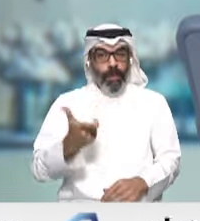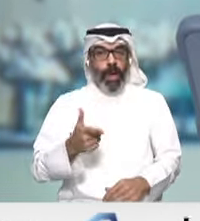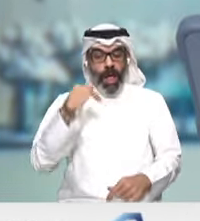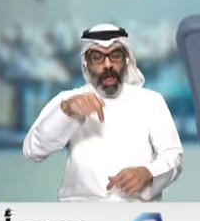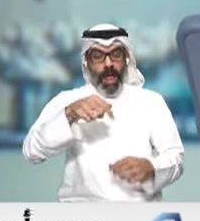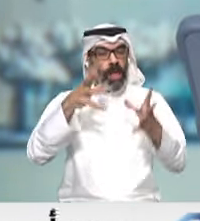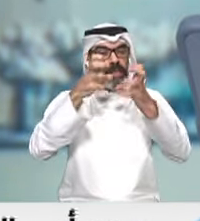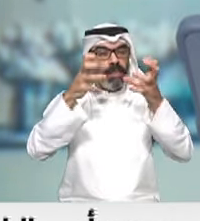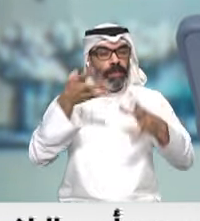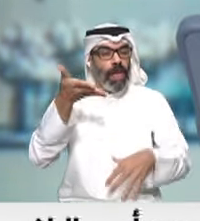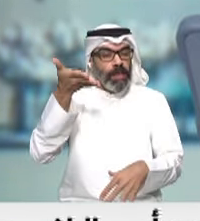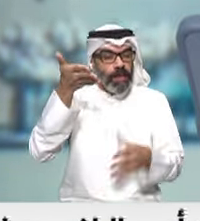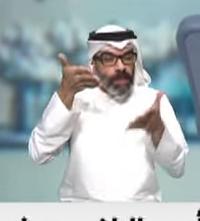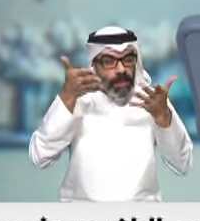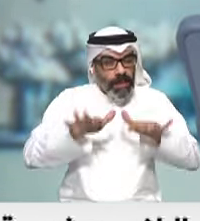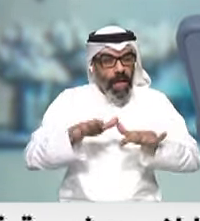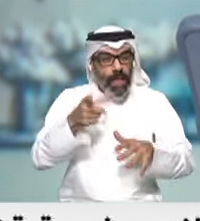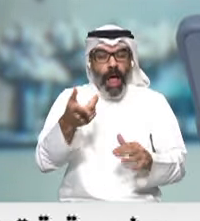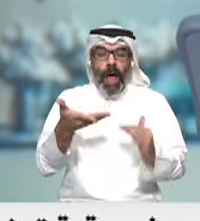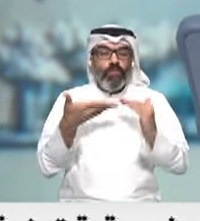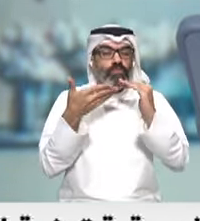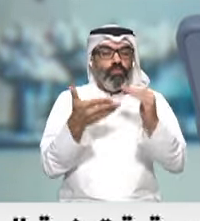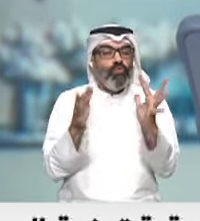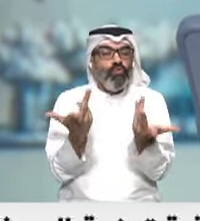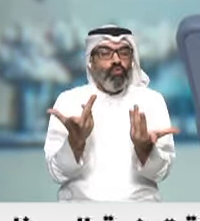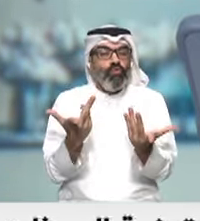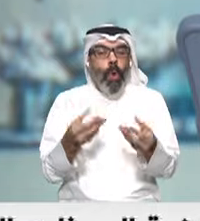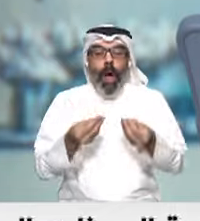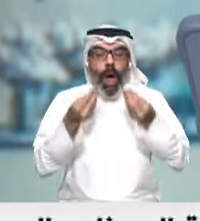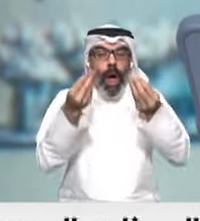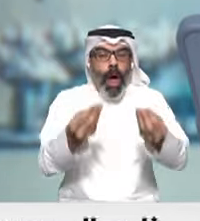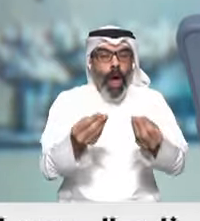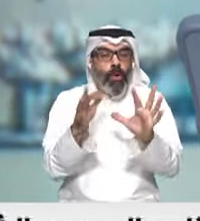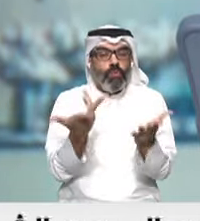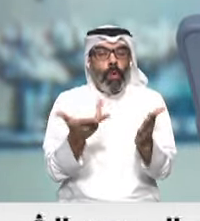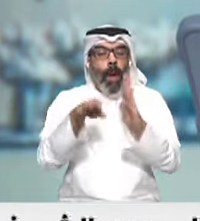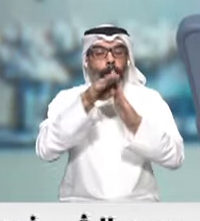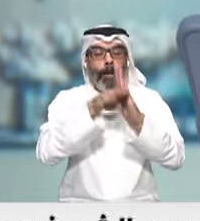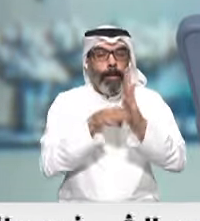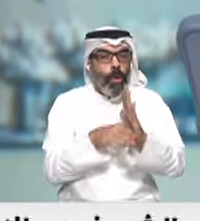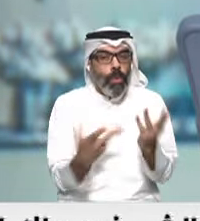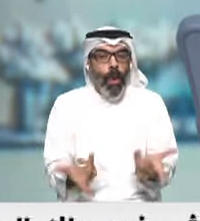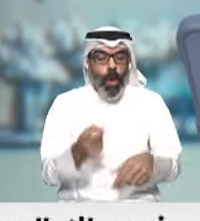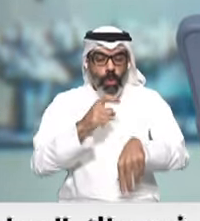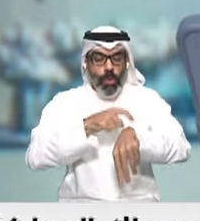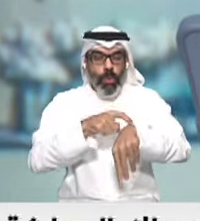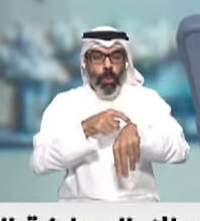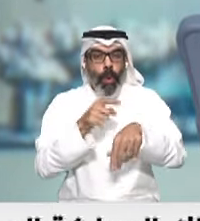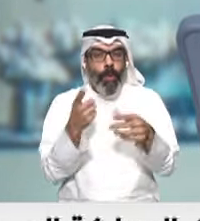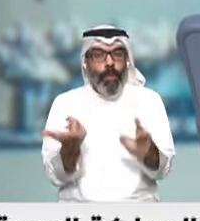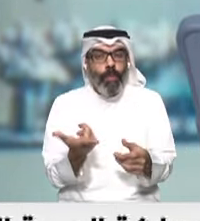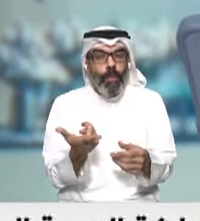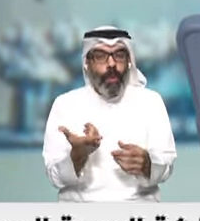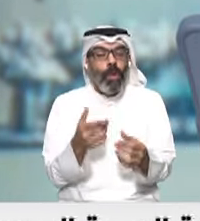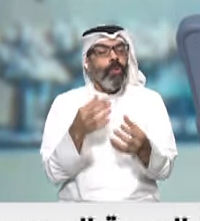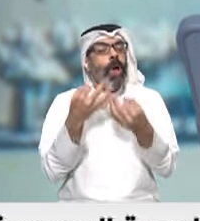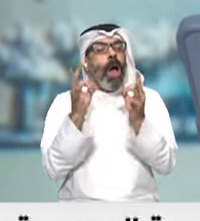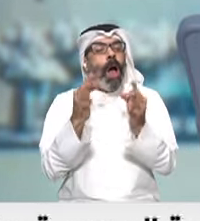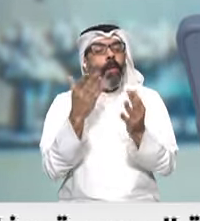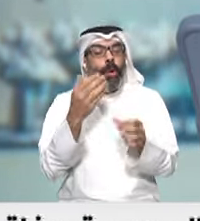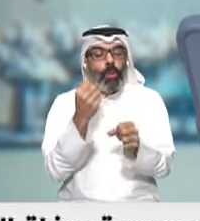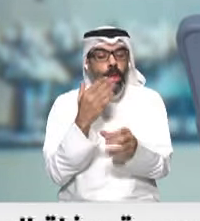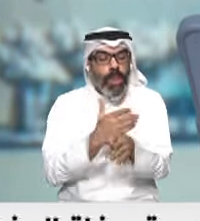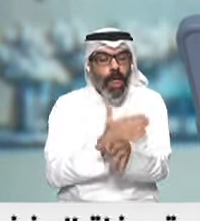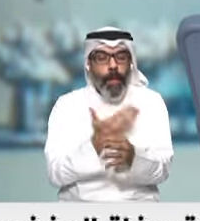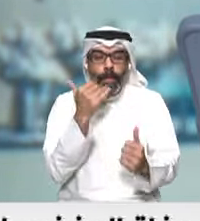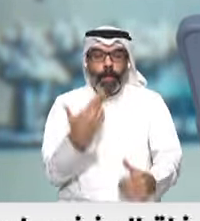تفاصيل هذه الخدمه والتي بالتاكيد من شانها توفير الوقت والجهد يا هلا احب